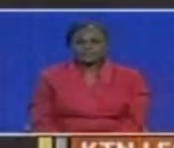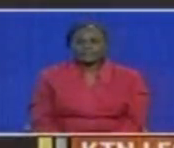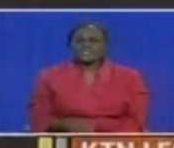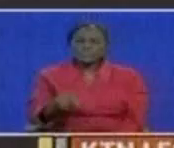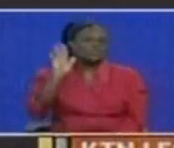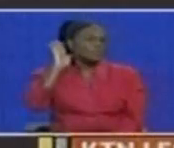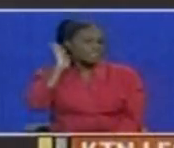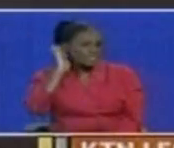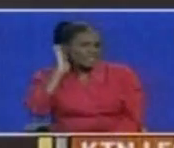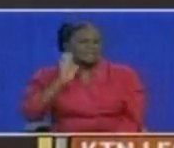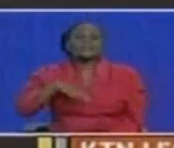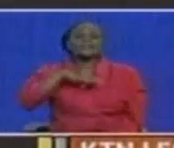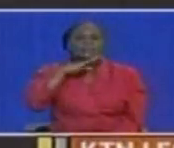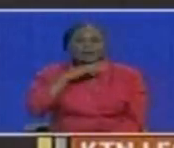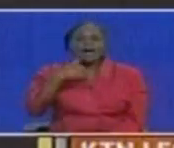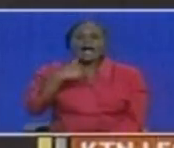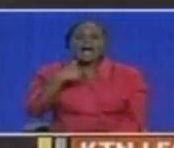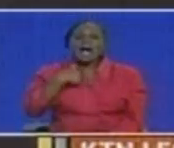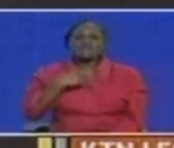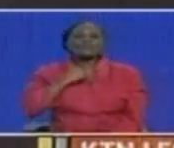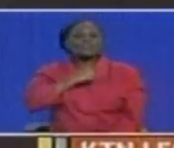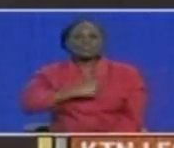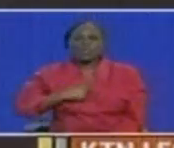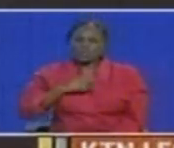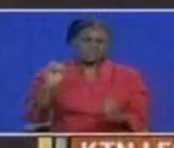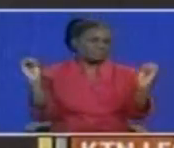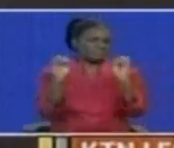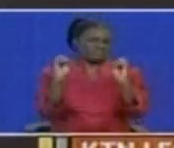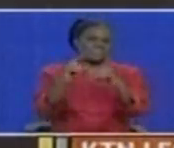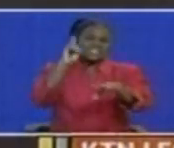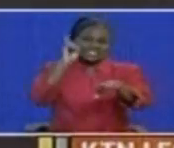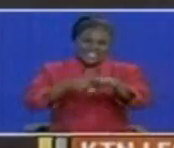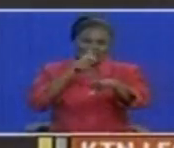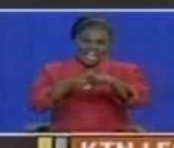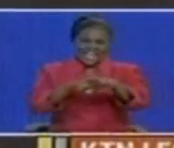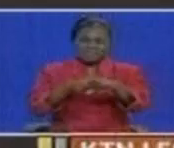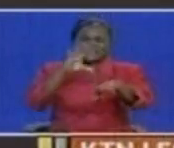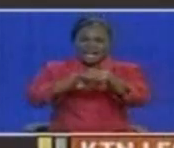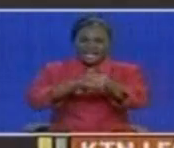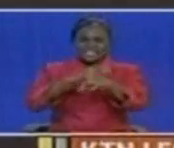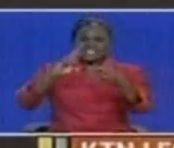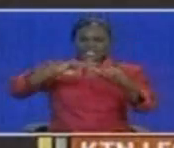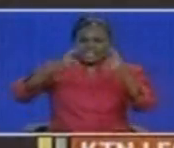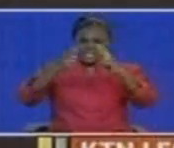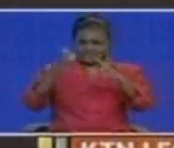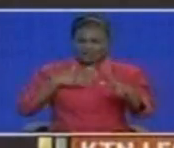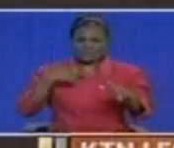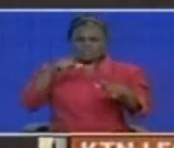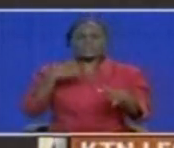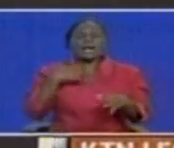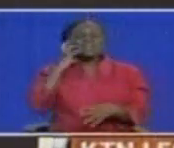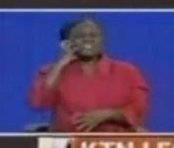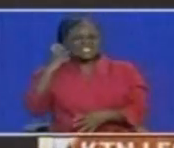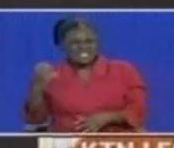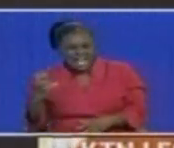Ushasikia kuwa kifo hakina huruma, na mara nyingi kinapotupokonya wapendwa wetu hutuacha na majonzi tele.